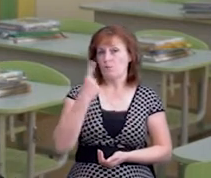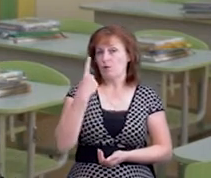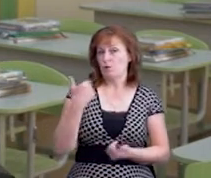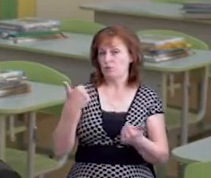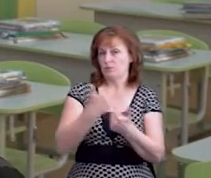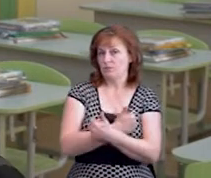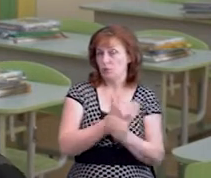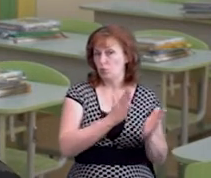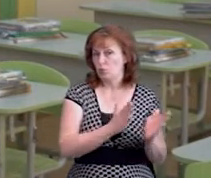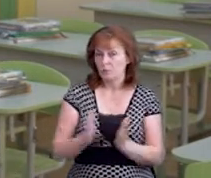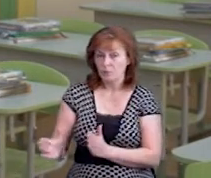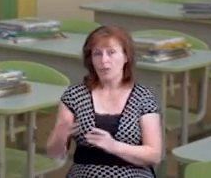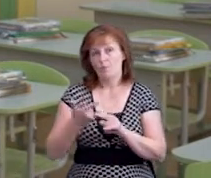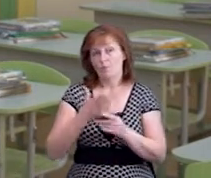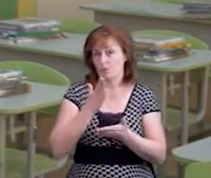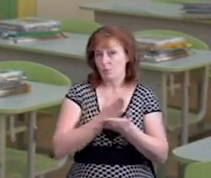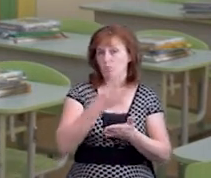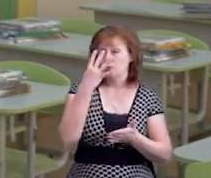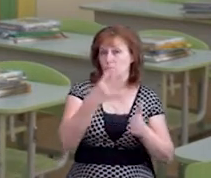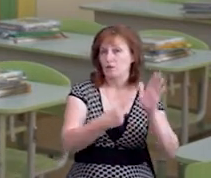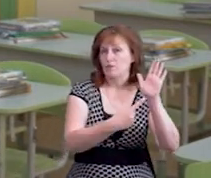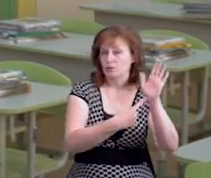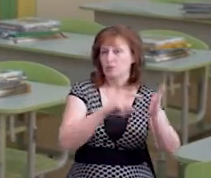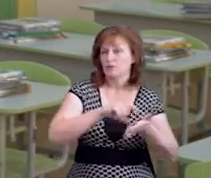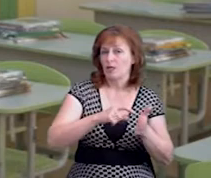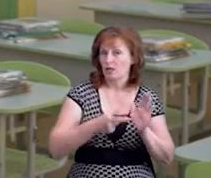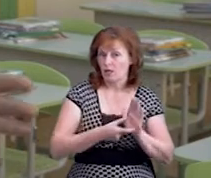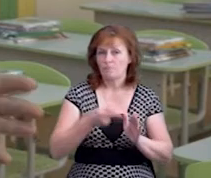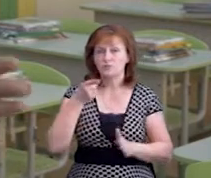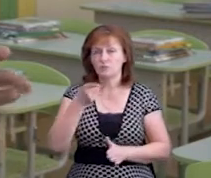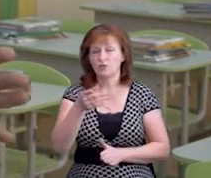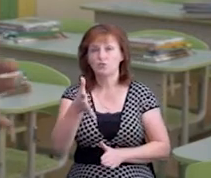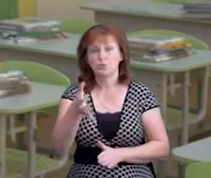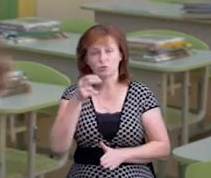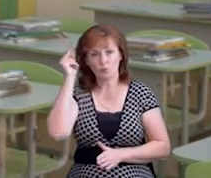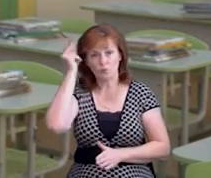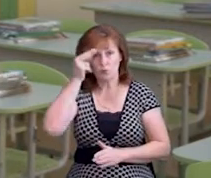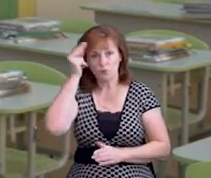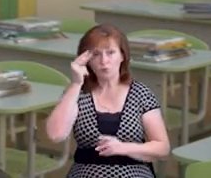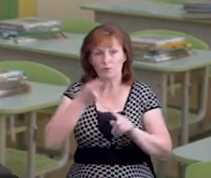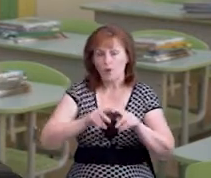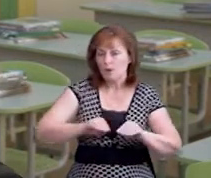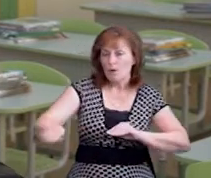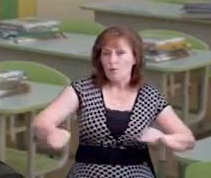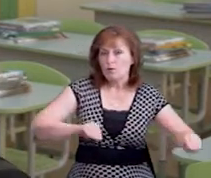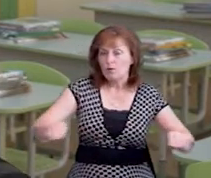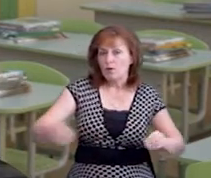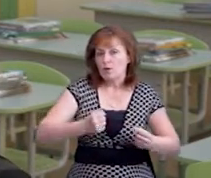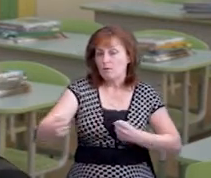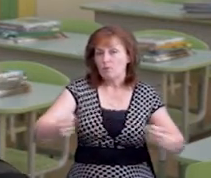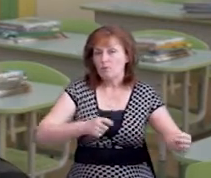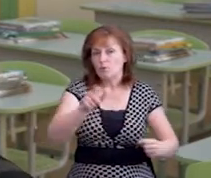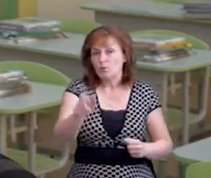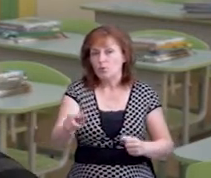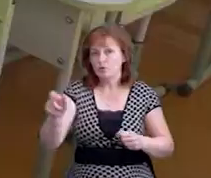дає можливість, маючи 46 класів, 1500 учнів, розвести дітей з тим, щоб не